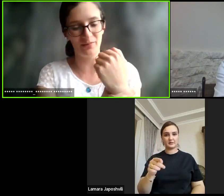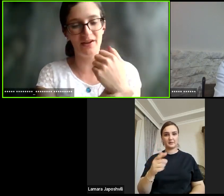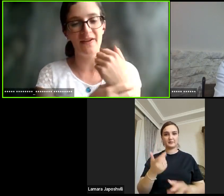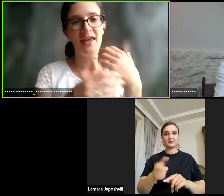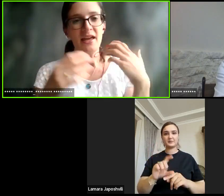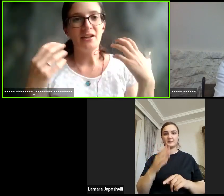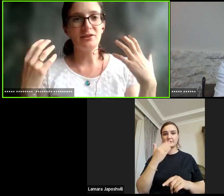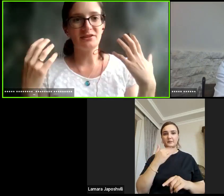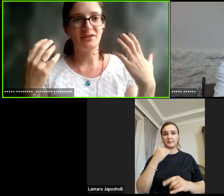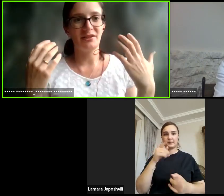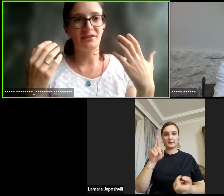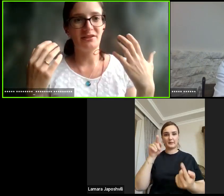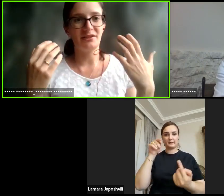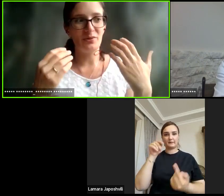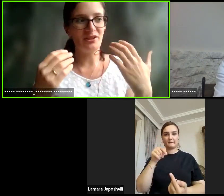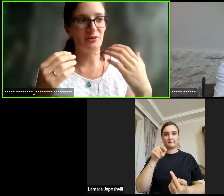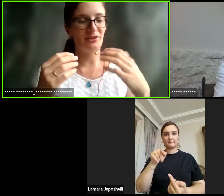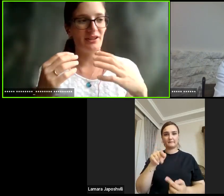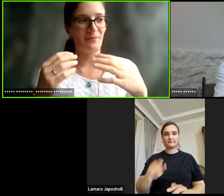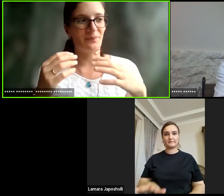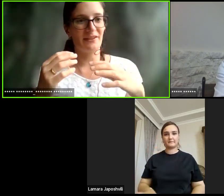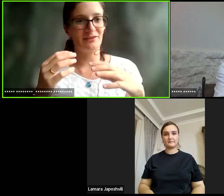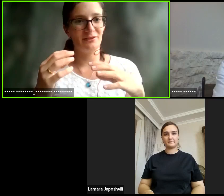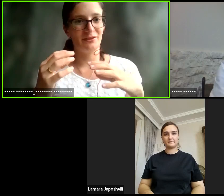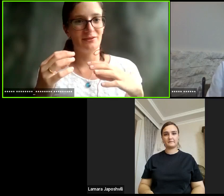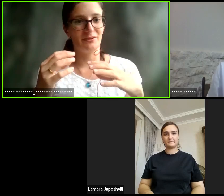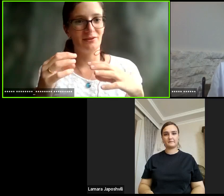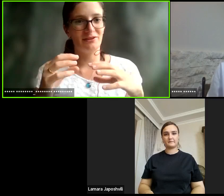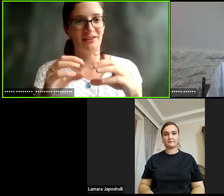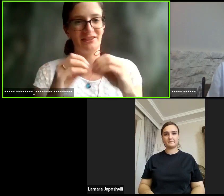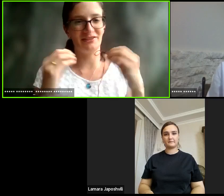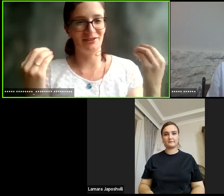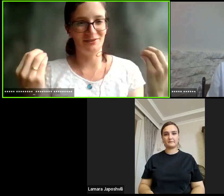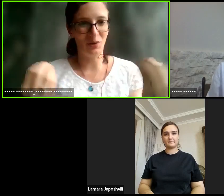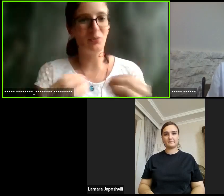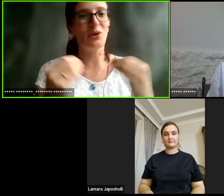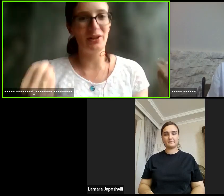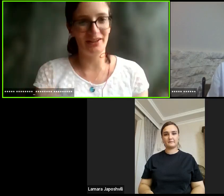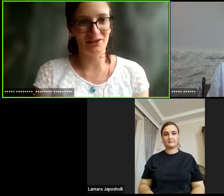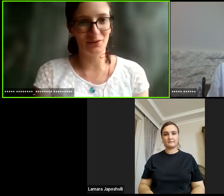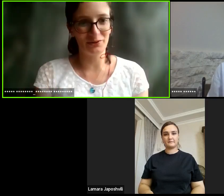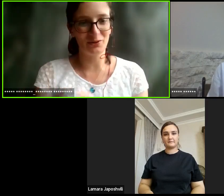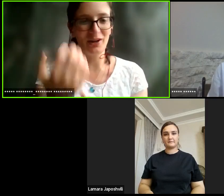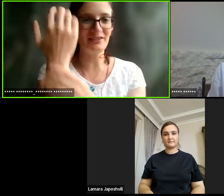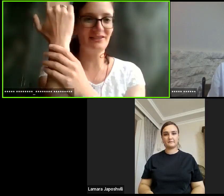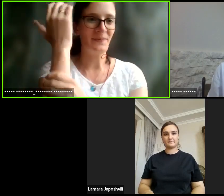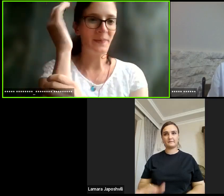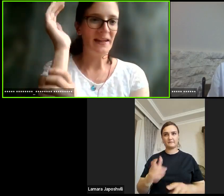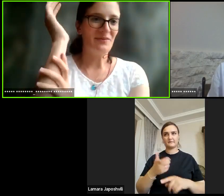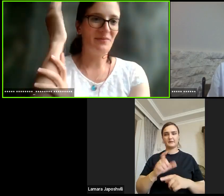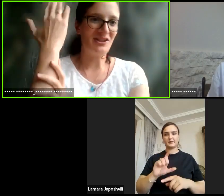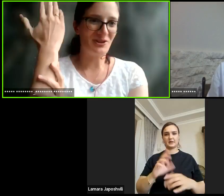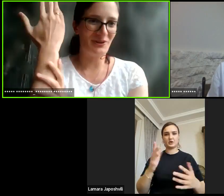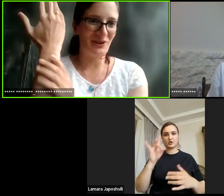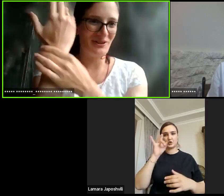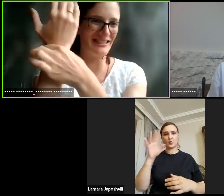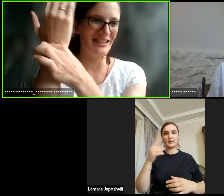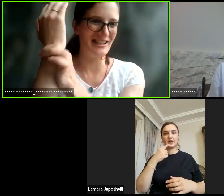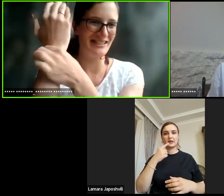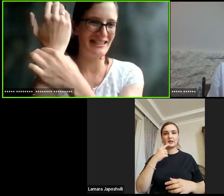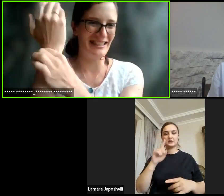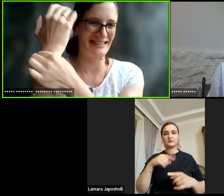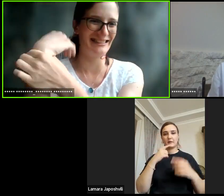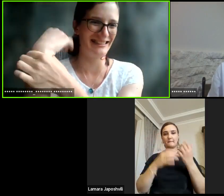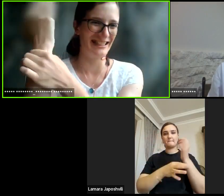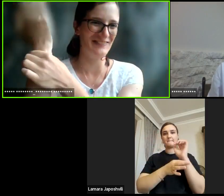ეს მორგება. რომ წარმოვიდგინოთ ახლა ძალიან ისეთ პოპულარულ ენაზე რო ვთქვათ, მაჯა ყველა მიცით